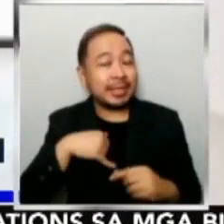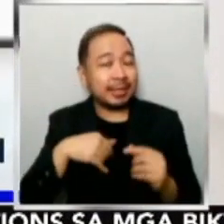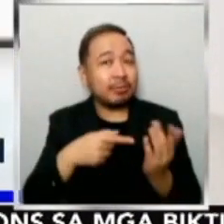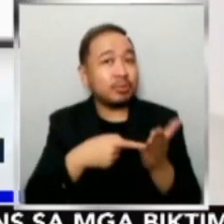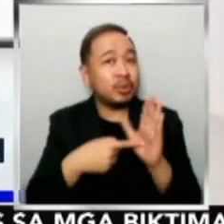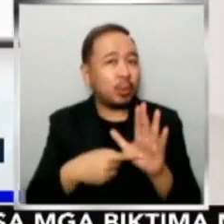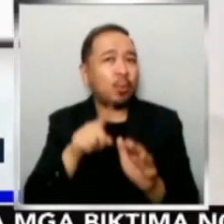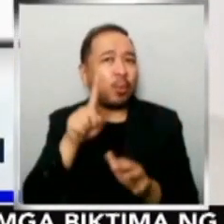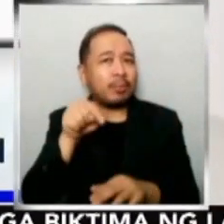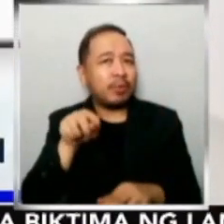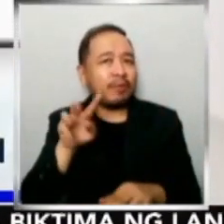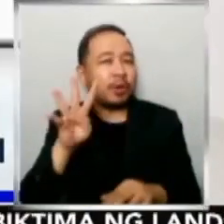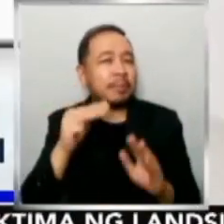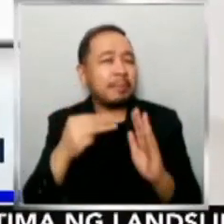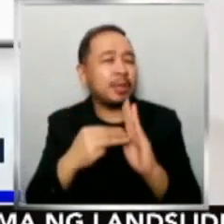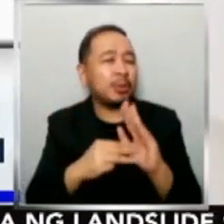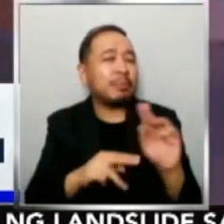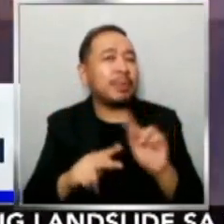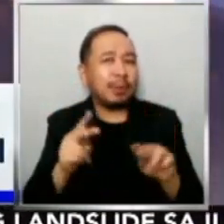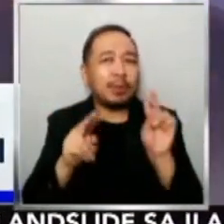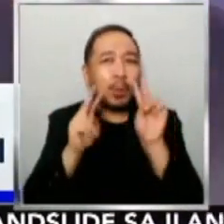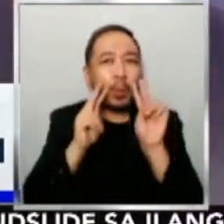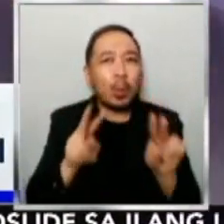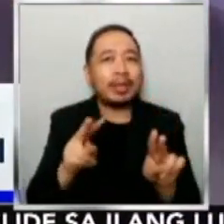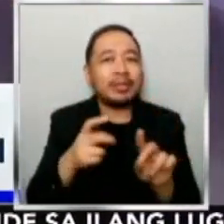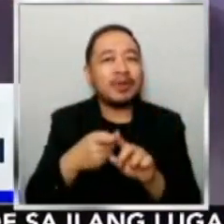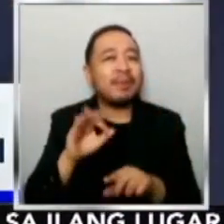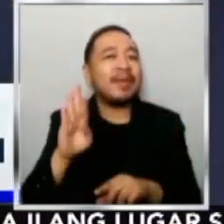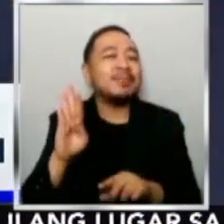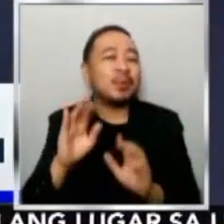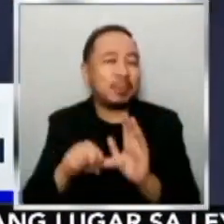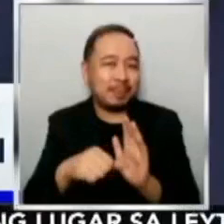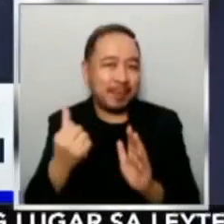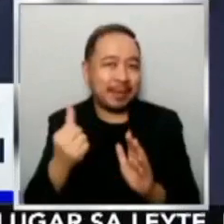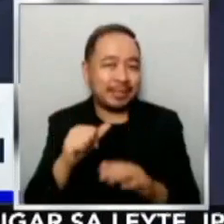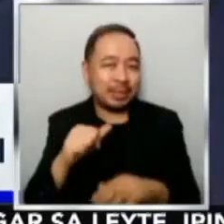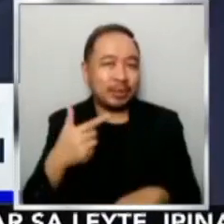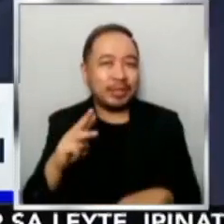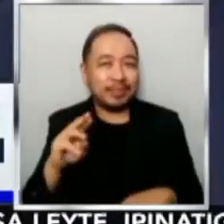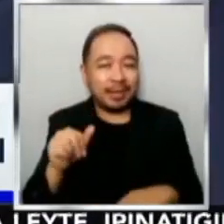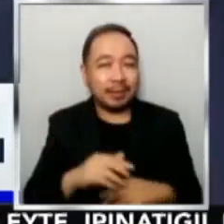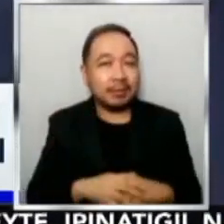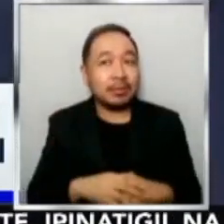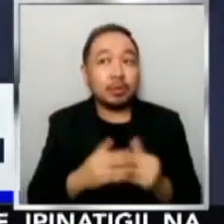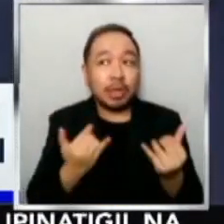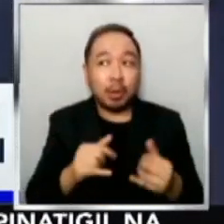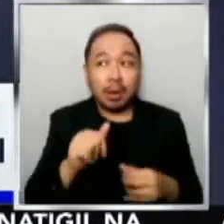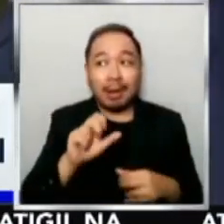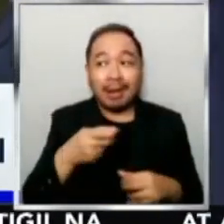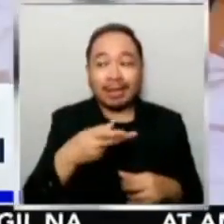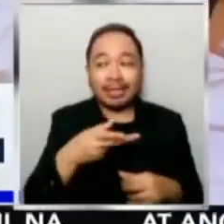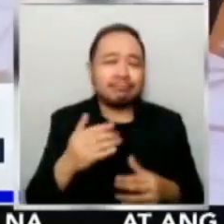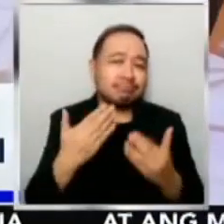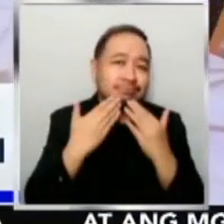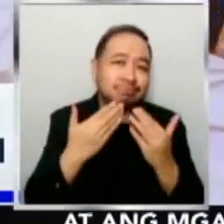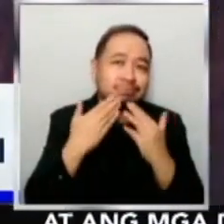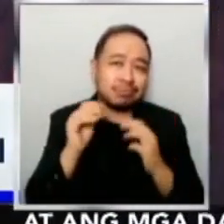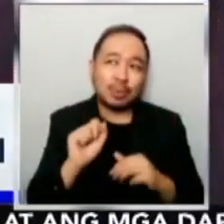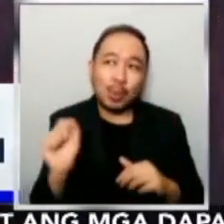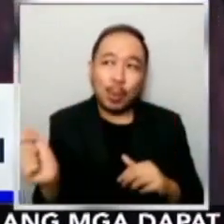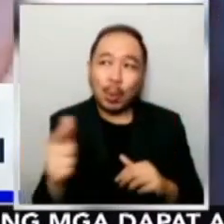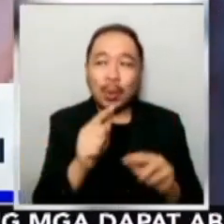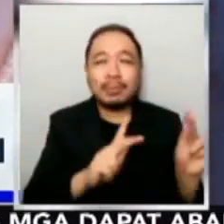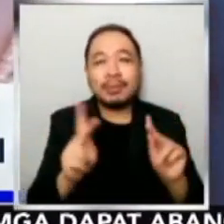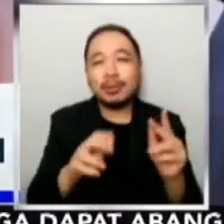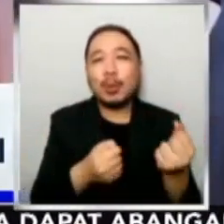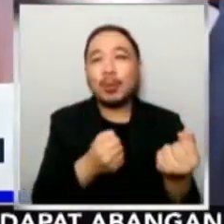views na sa Facebook page ng GMA Drama. Kaya si Ashley lubos ang pasalamat sa mga sumusuporta sa seryeng